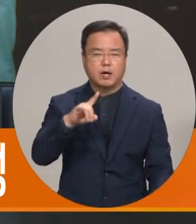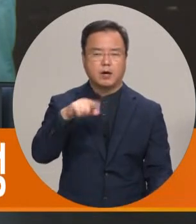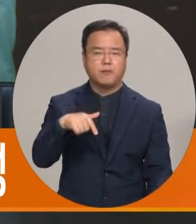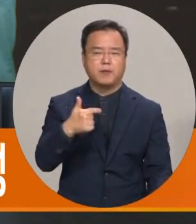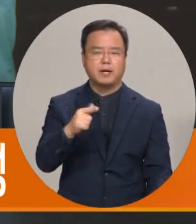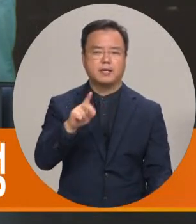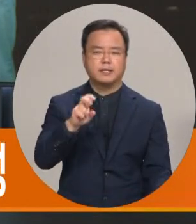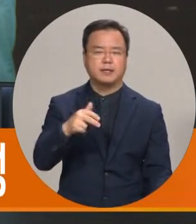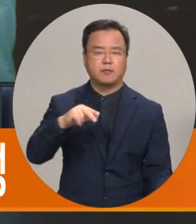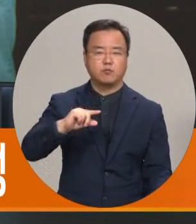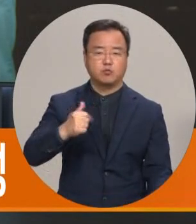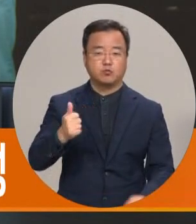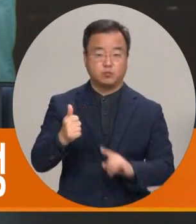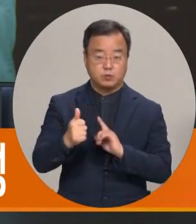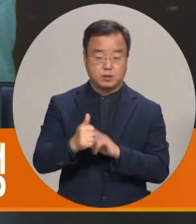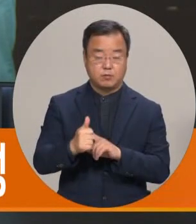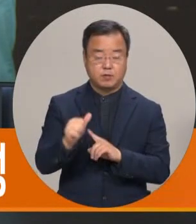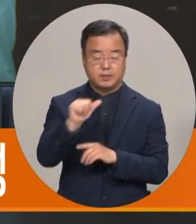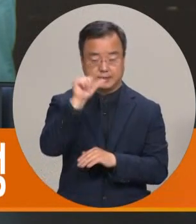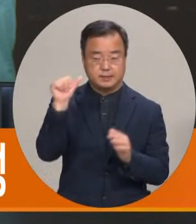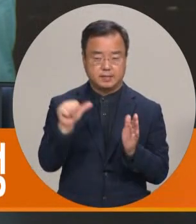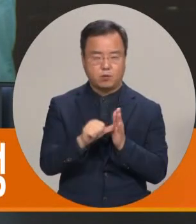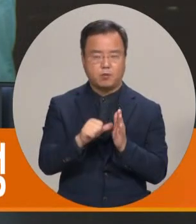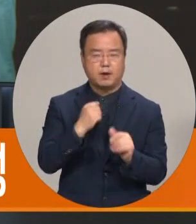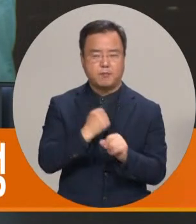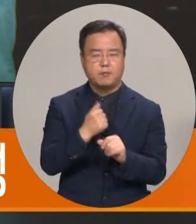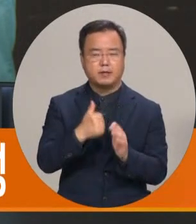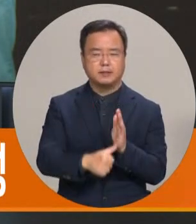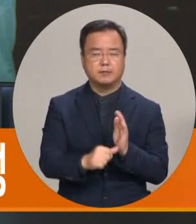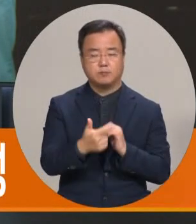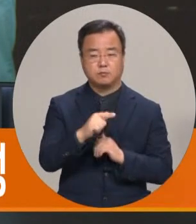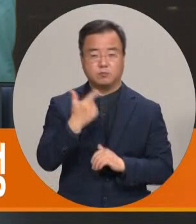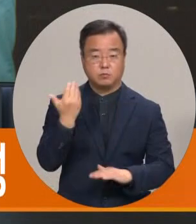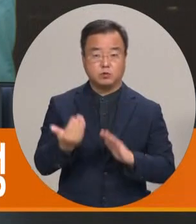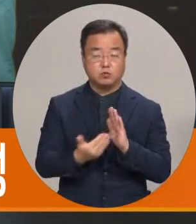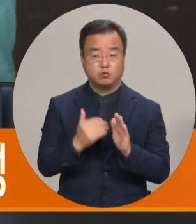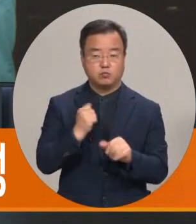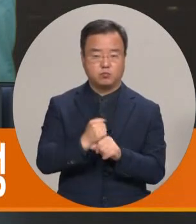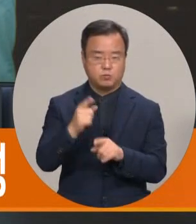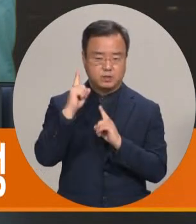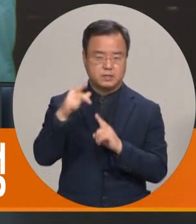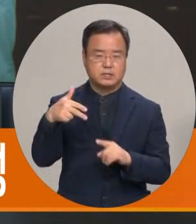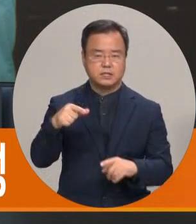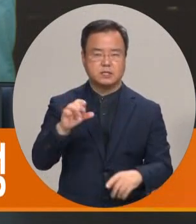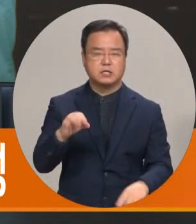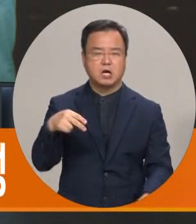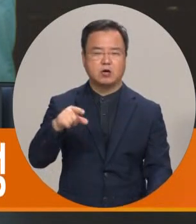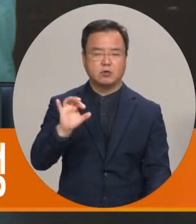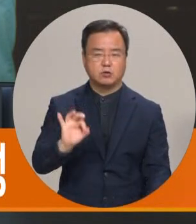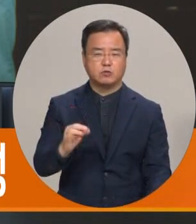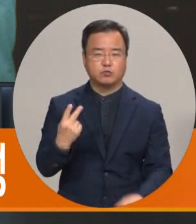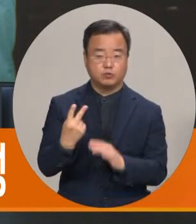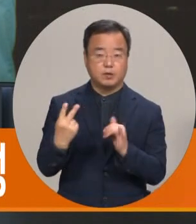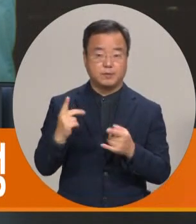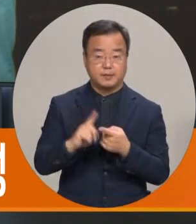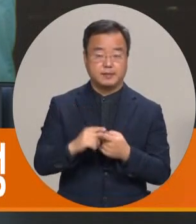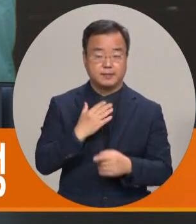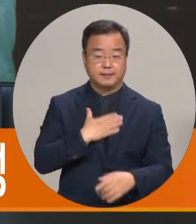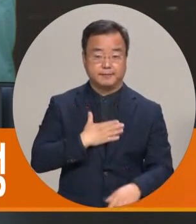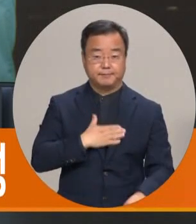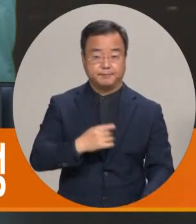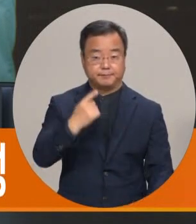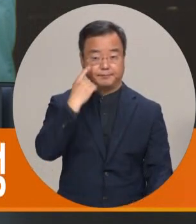작가의 생애와 작품, 그리고 그의 작품을 구현한 테크니션 이정성에 대해 알아보겠습니다. 최혜영